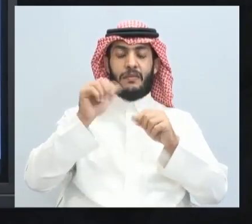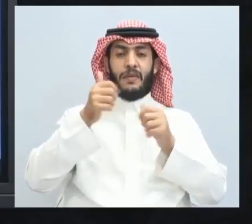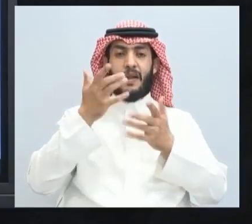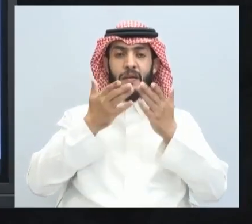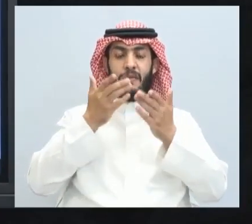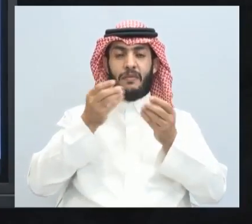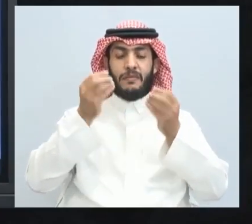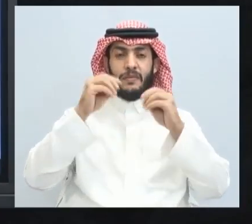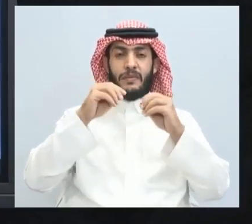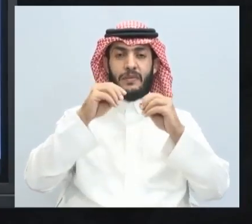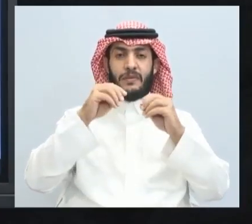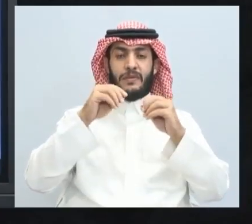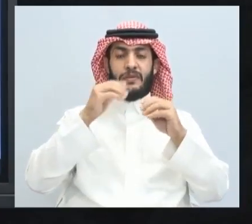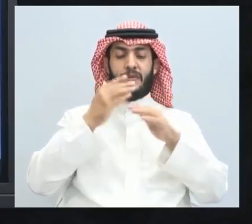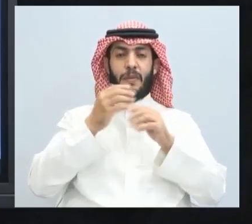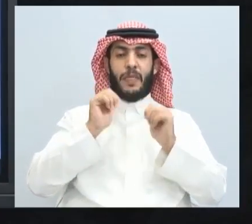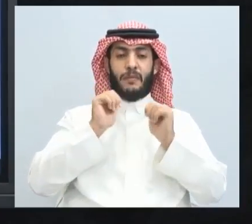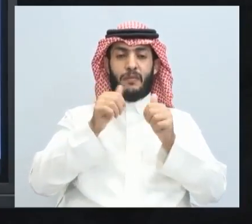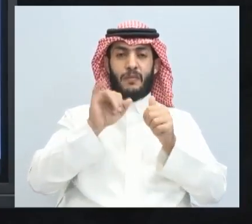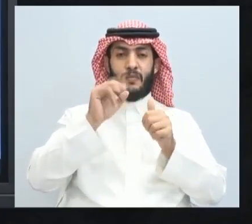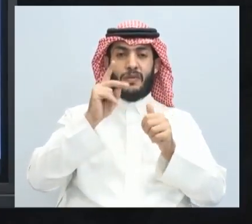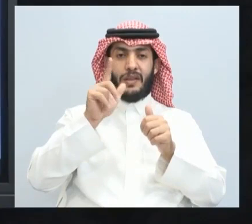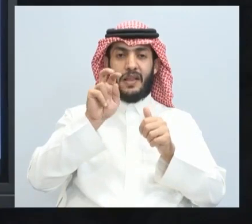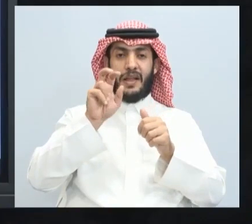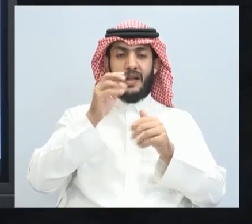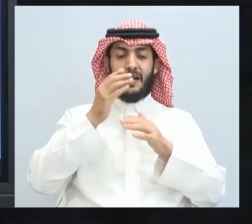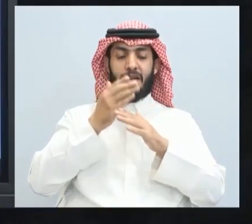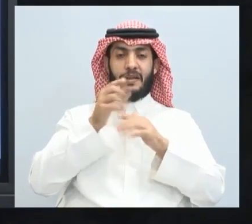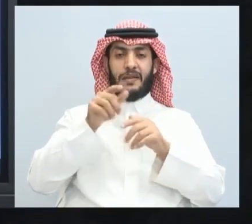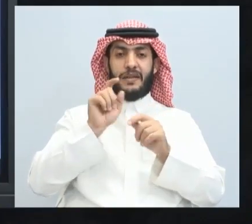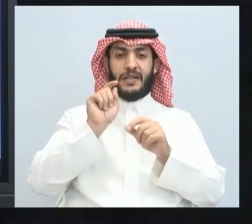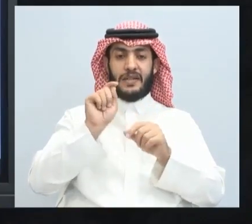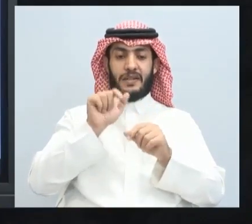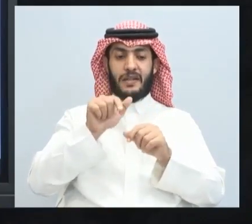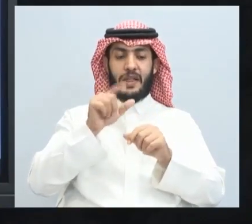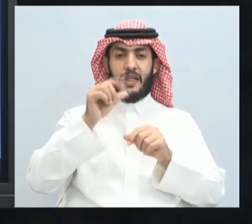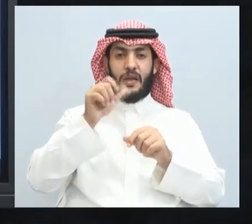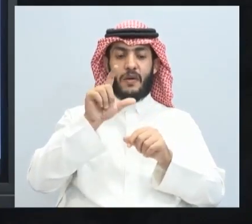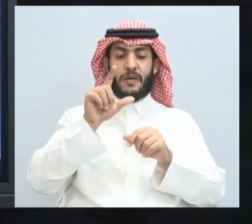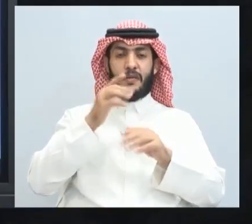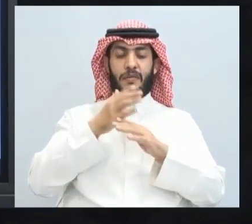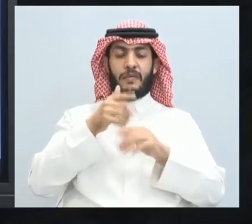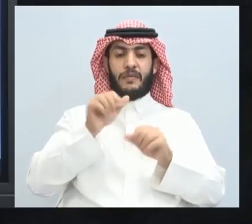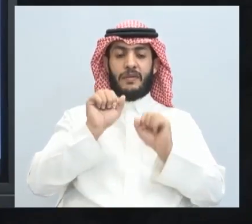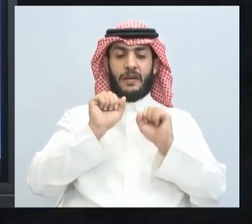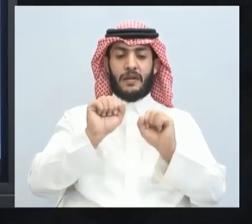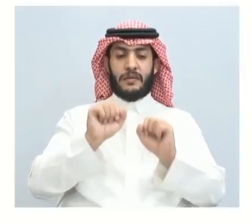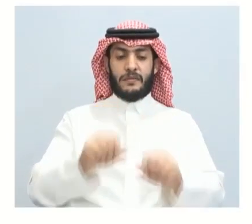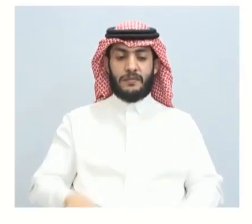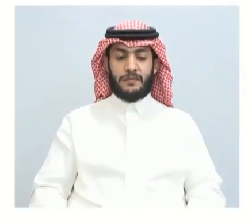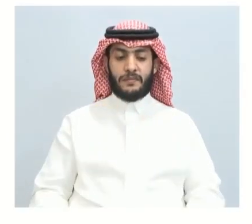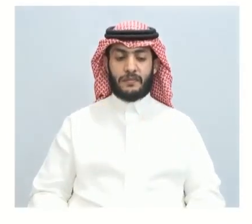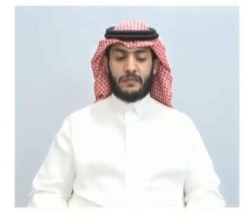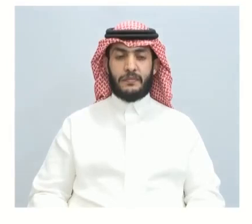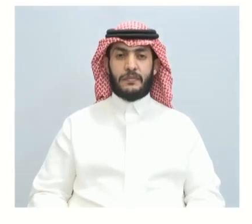قيمه عظم قيمه صغرى مطلقه موجوده عند الصفر في هذه الدوال فهذا ما يتعلق بهاتين